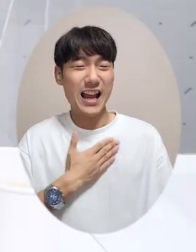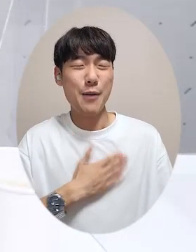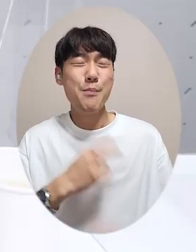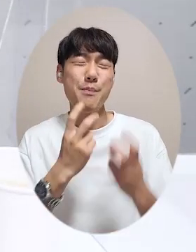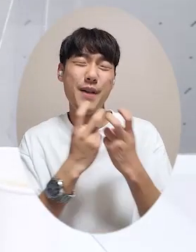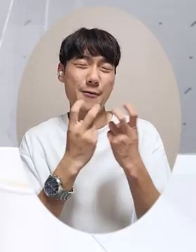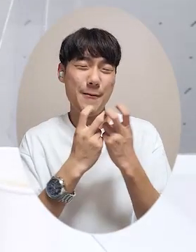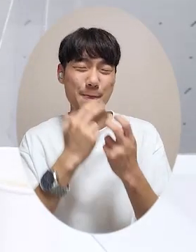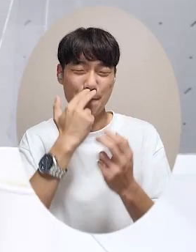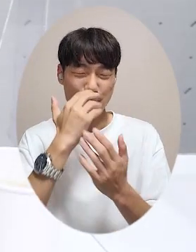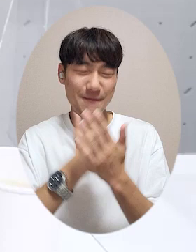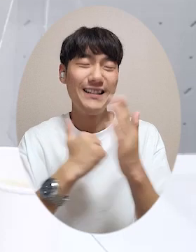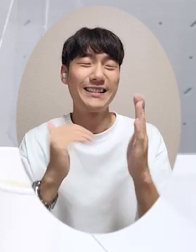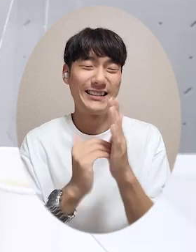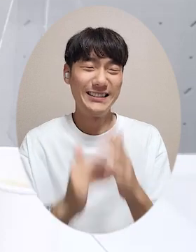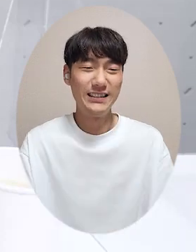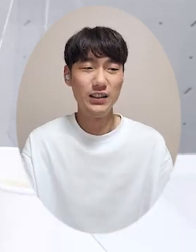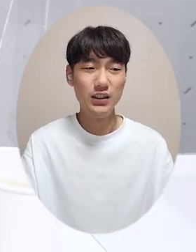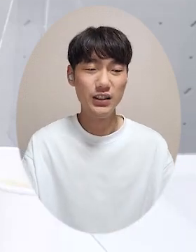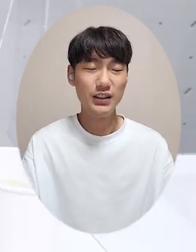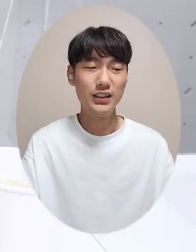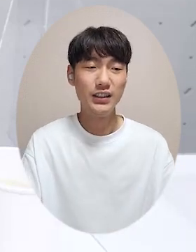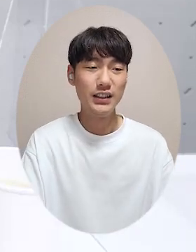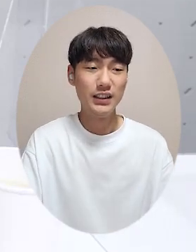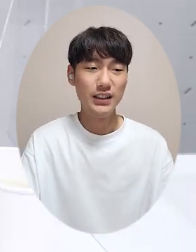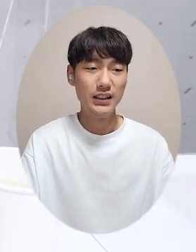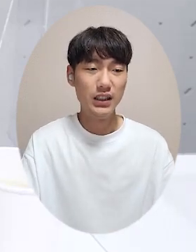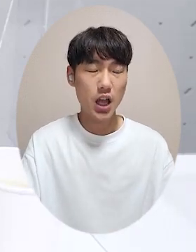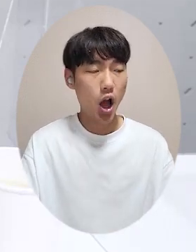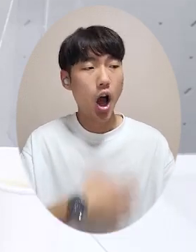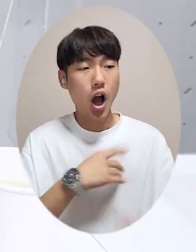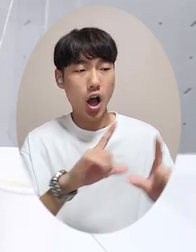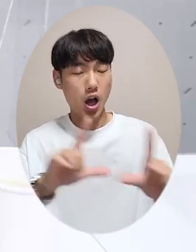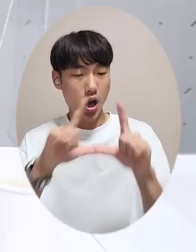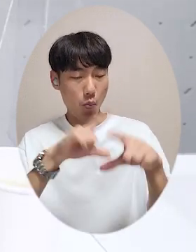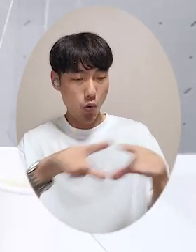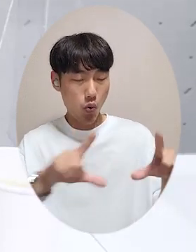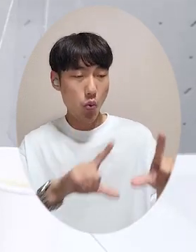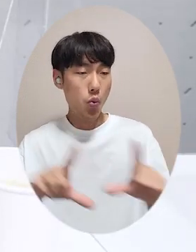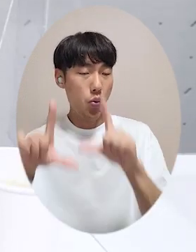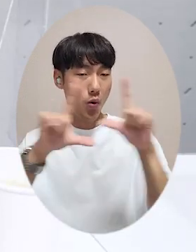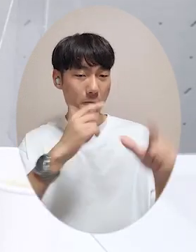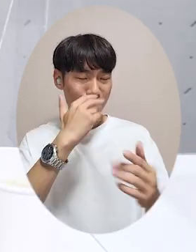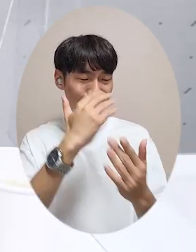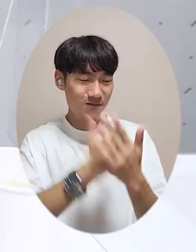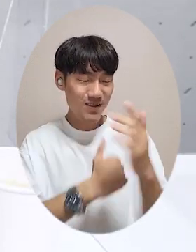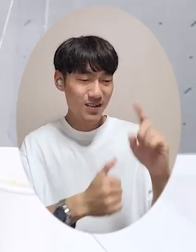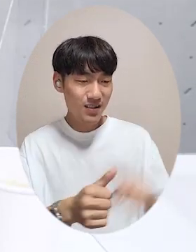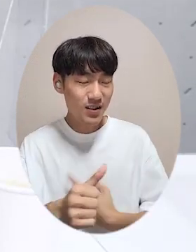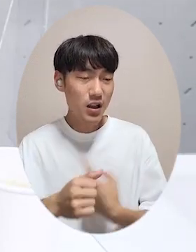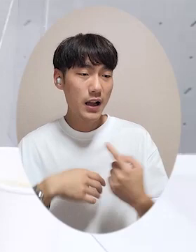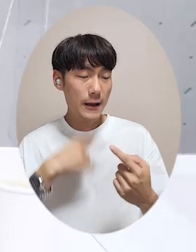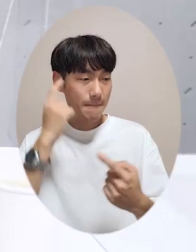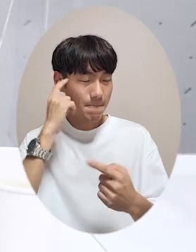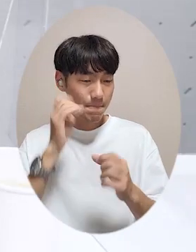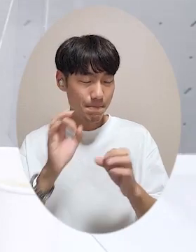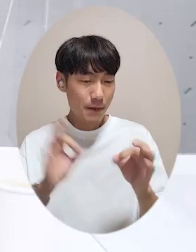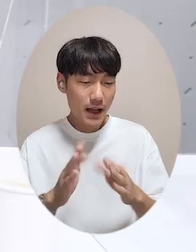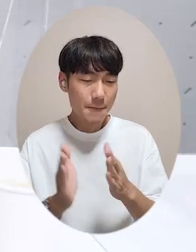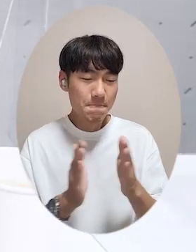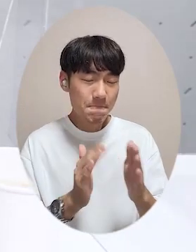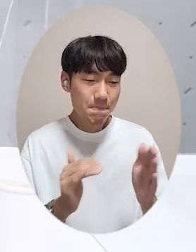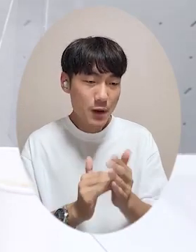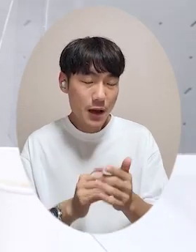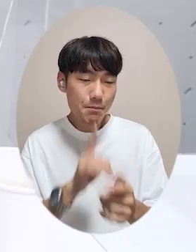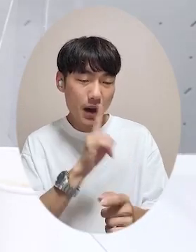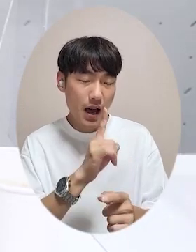그냥 이제 말하는 건 어찌 보면 되게 일상이 되었다 보니까 머릿속에 있는 생각을 잠깐만 정리를 해서 이제 이야기를